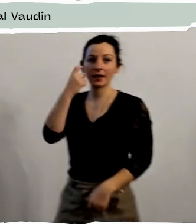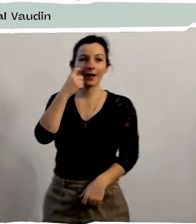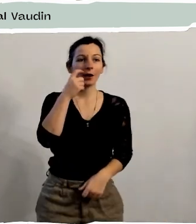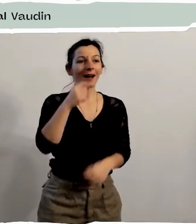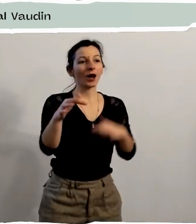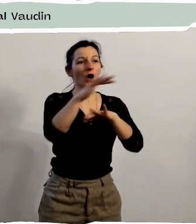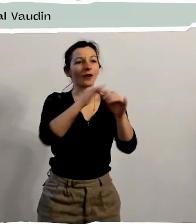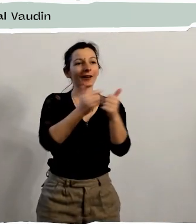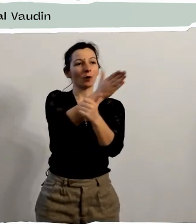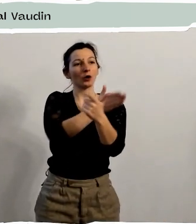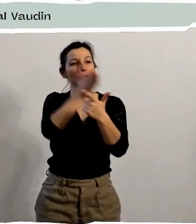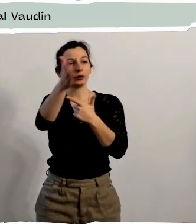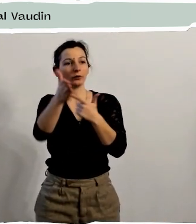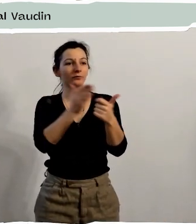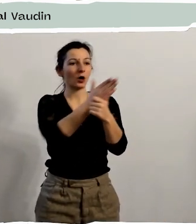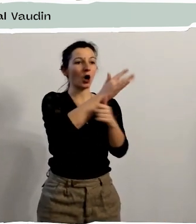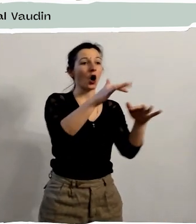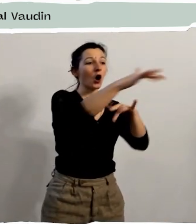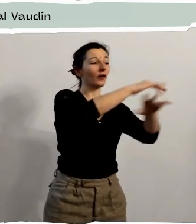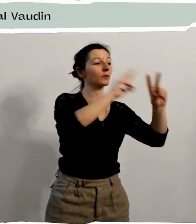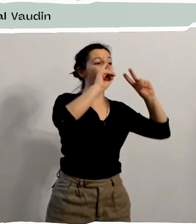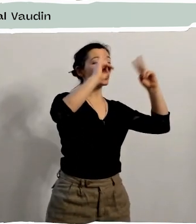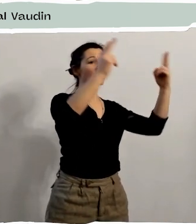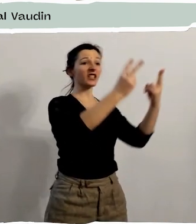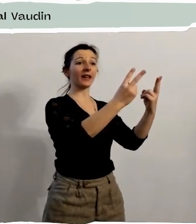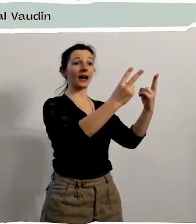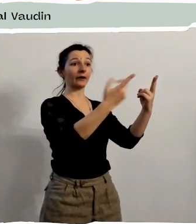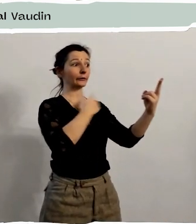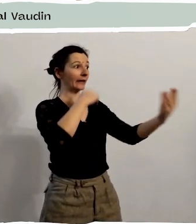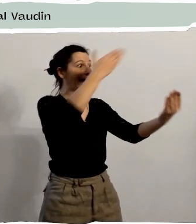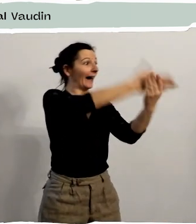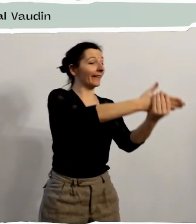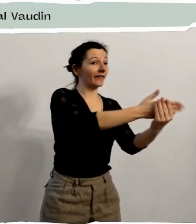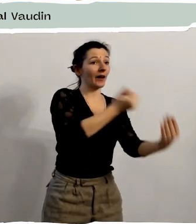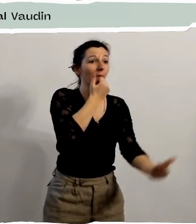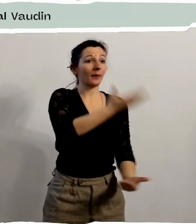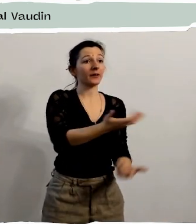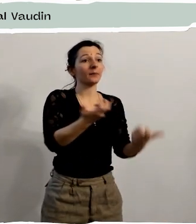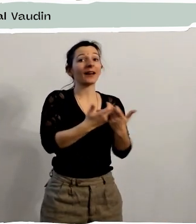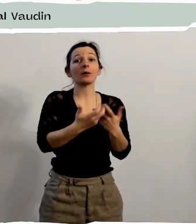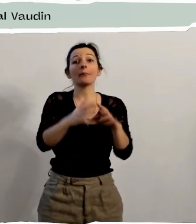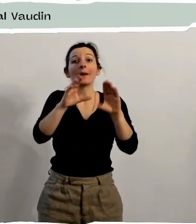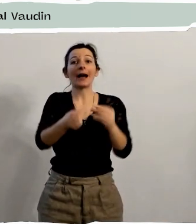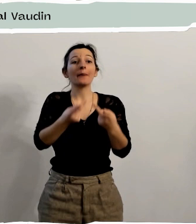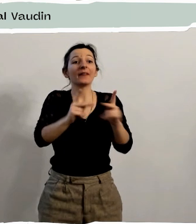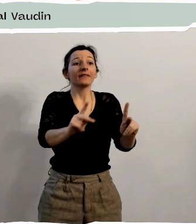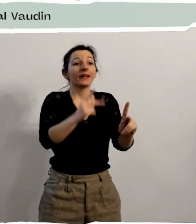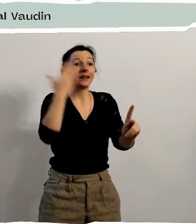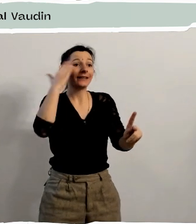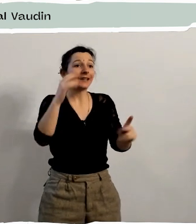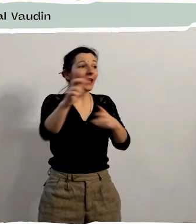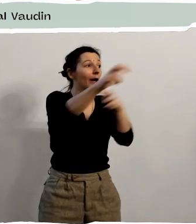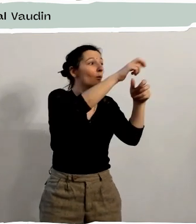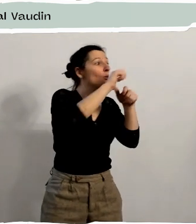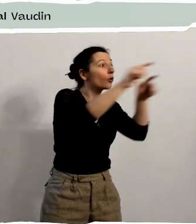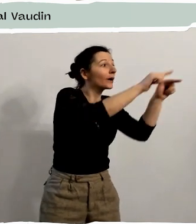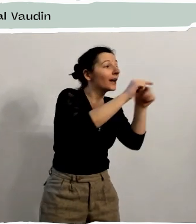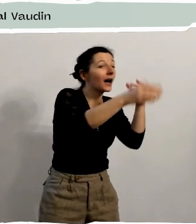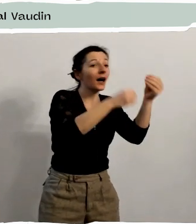environnement qui est général, c'est un environnement extérieur que l'on maîtrise pas. Voilà, on habite en ville, on est soumis au bruit, on est